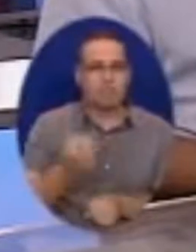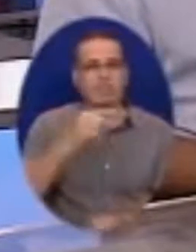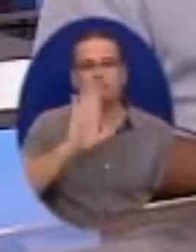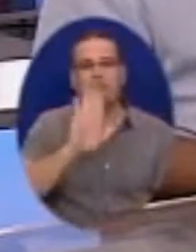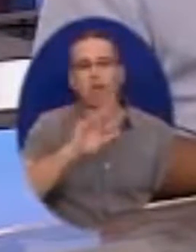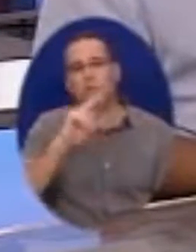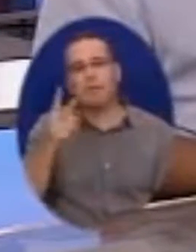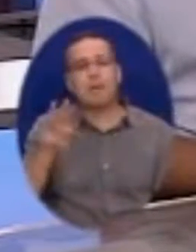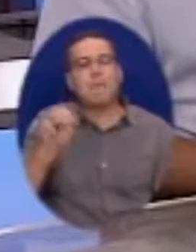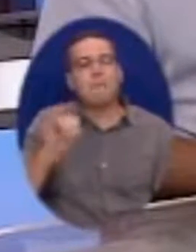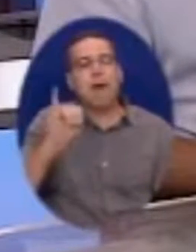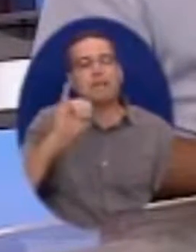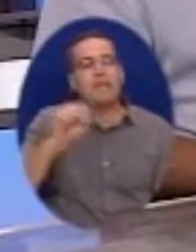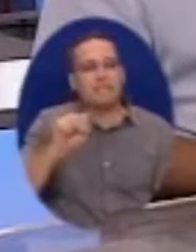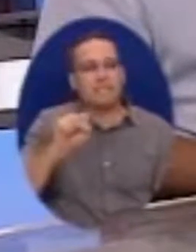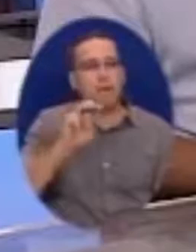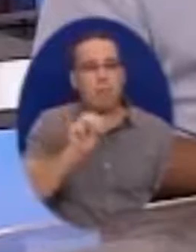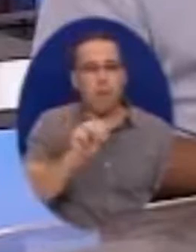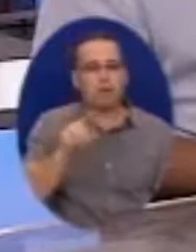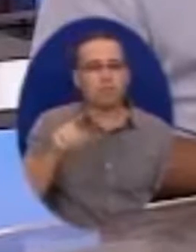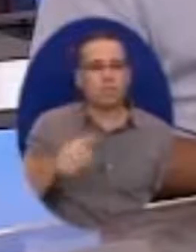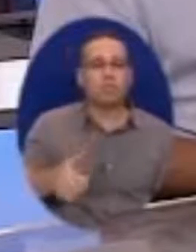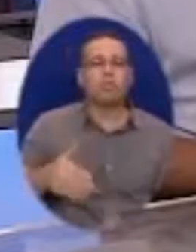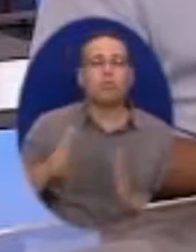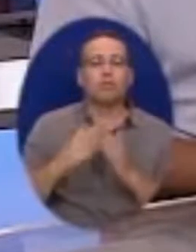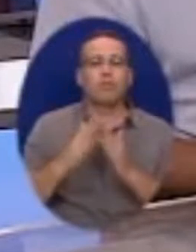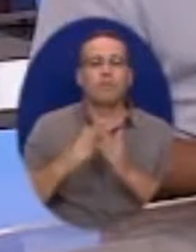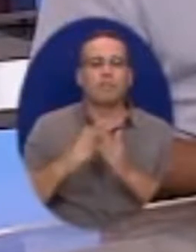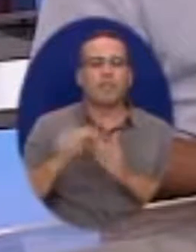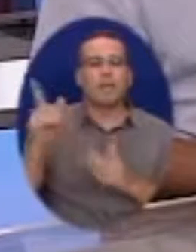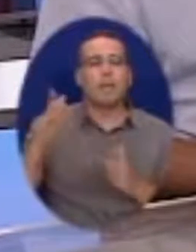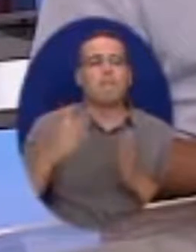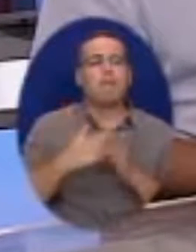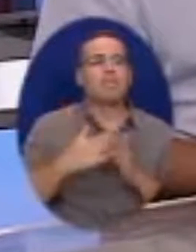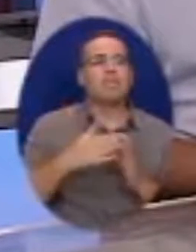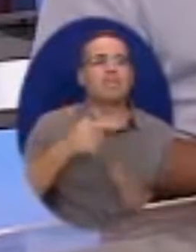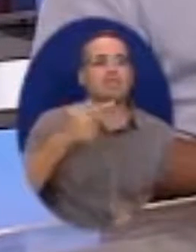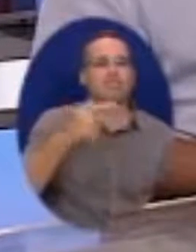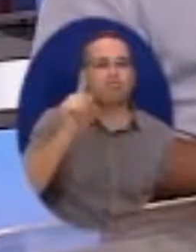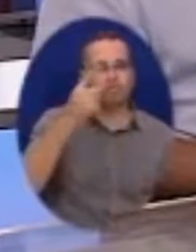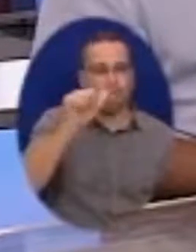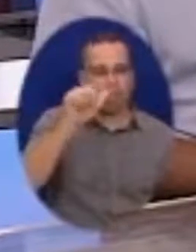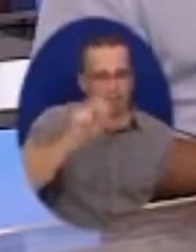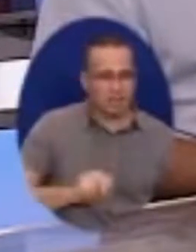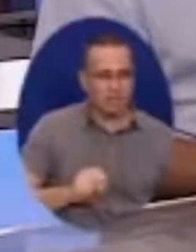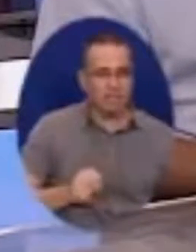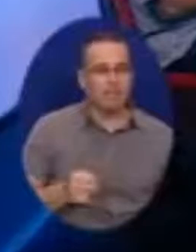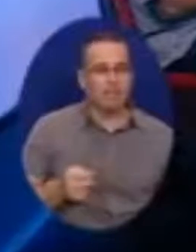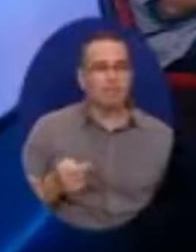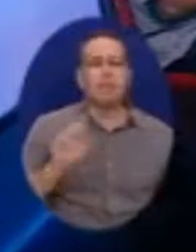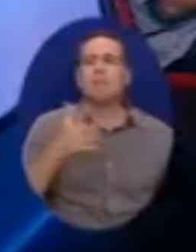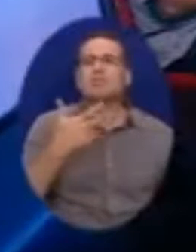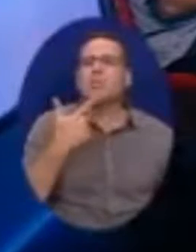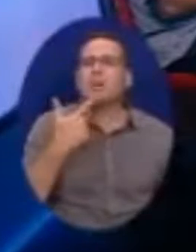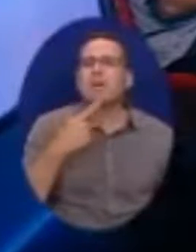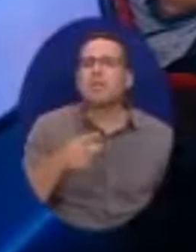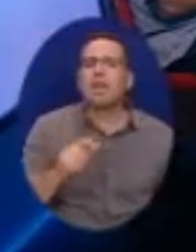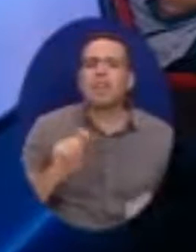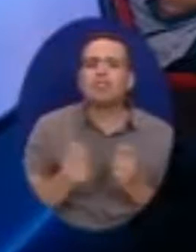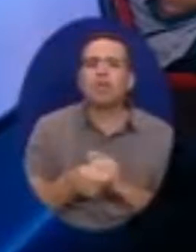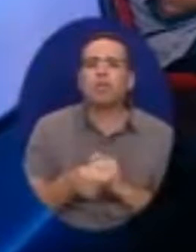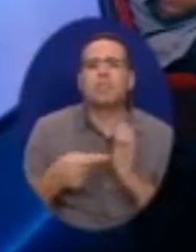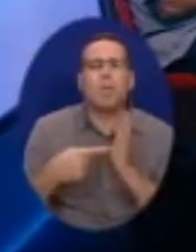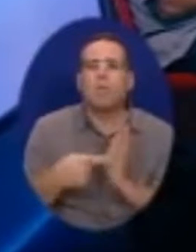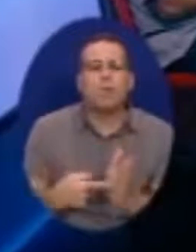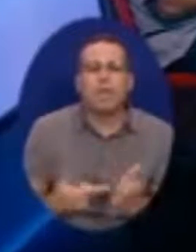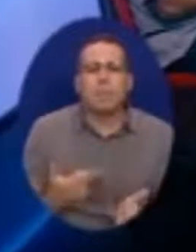ושלום למייס מורד, תושבת בית ג'אן ובוגרת תוכנית נעורים. שלום. מה זאת אומרת לשנות את המודל? איך משנים מודל